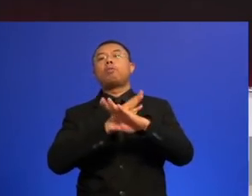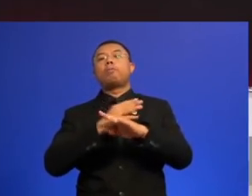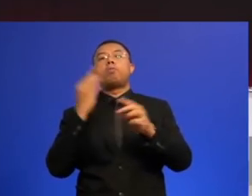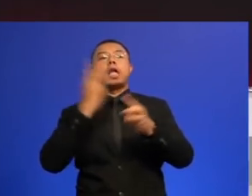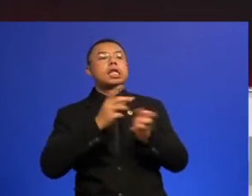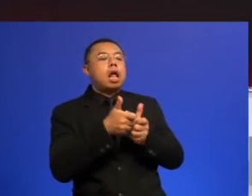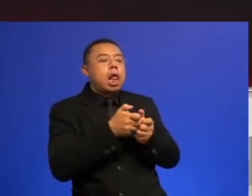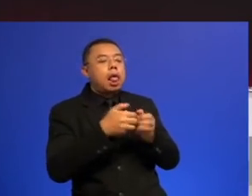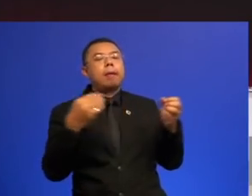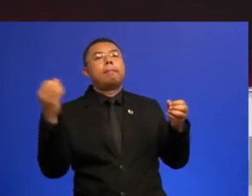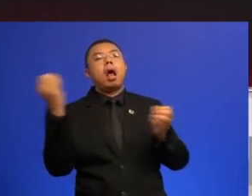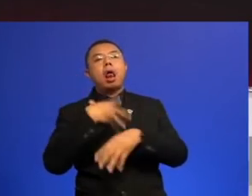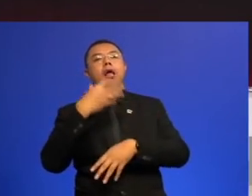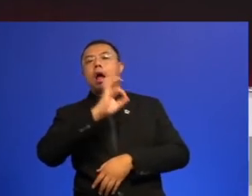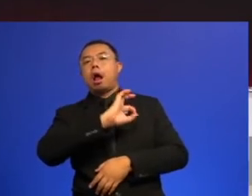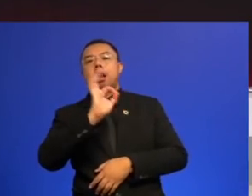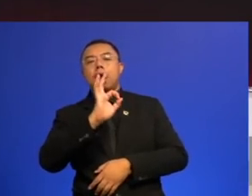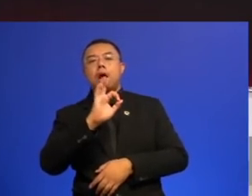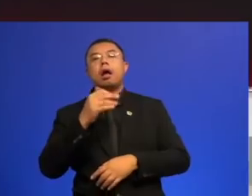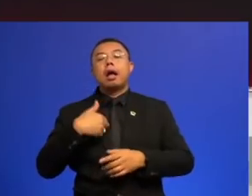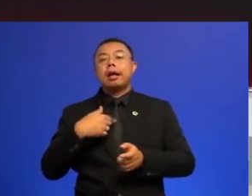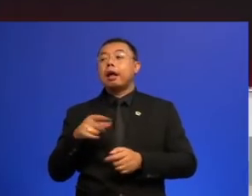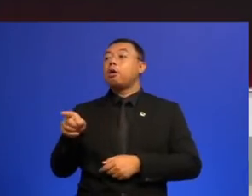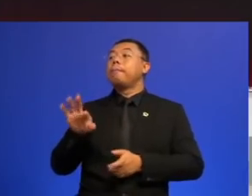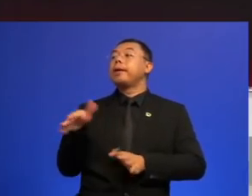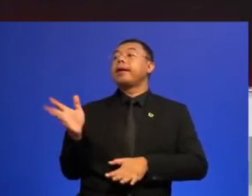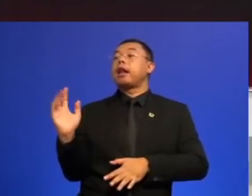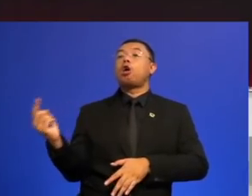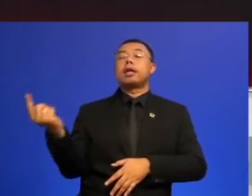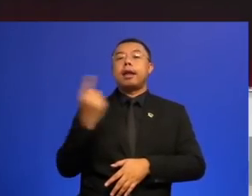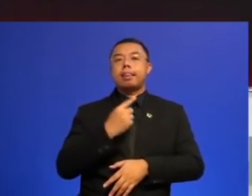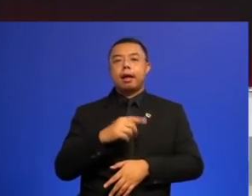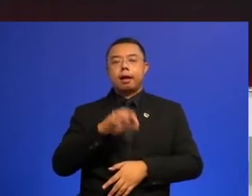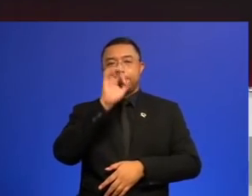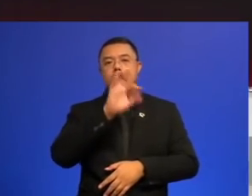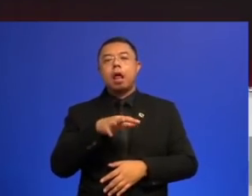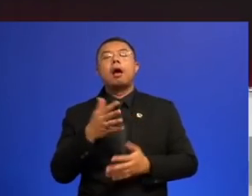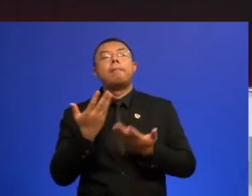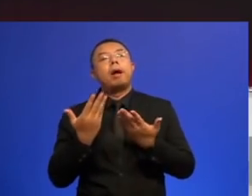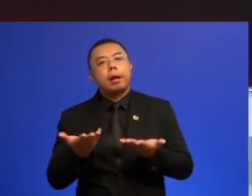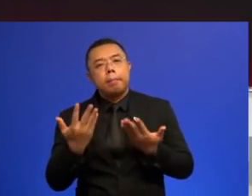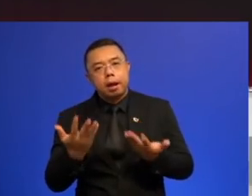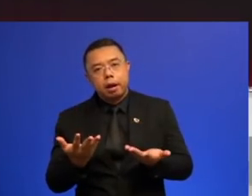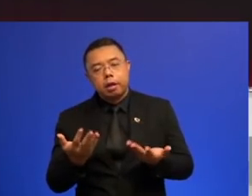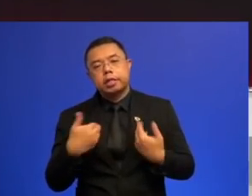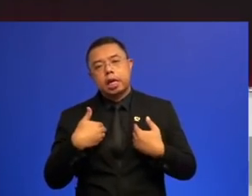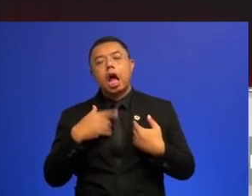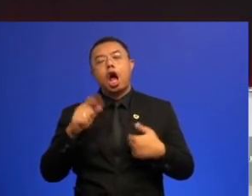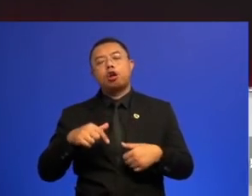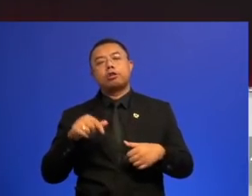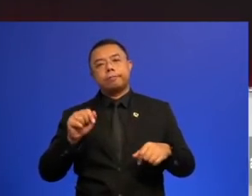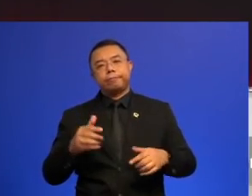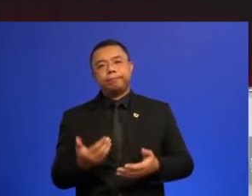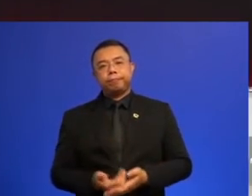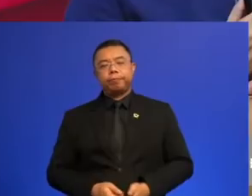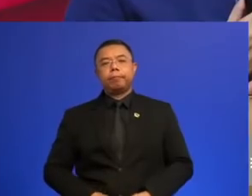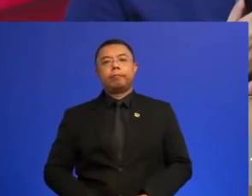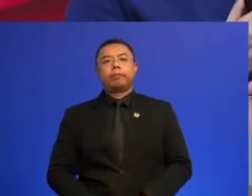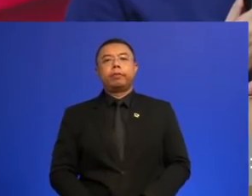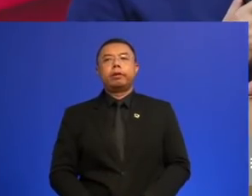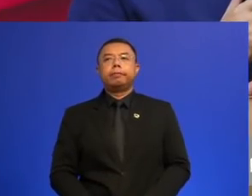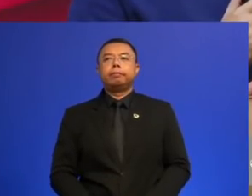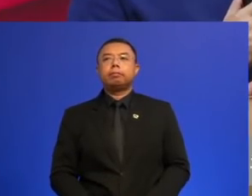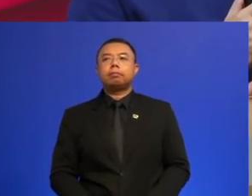nomornya dan papa saya berkata kalau saya meninggal kamu jangan datang. Mohon nasihatnya Pak, bagaimana saya harus bersikap?